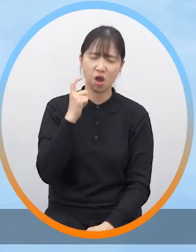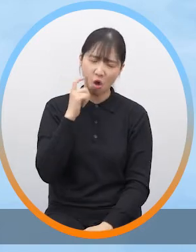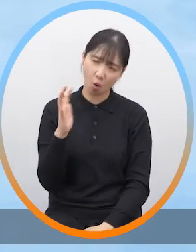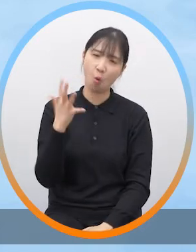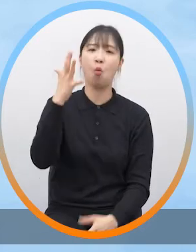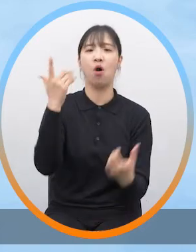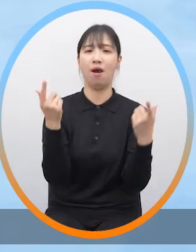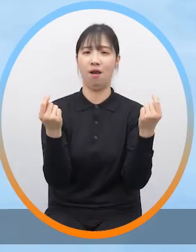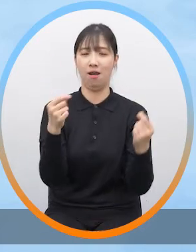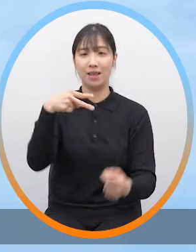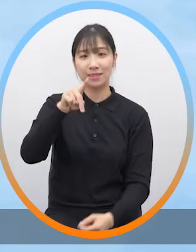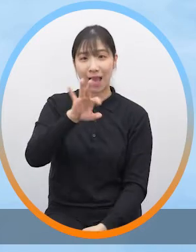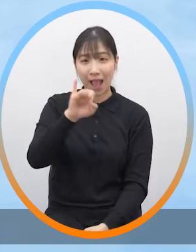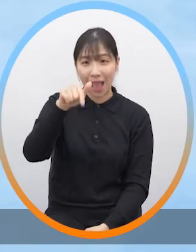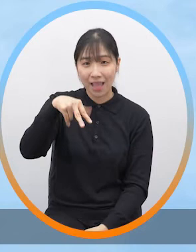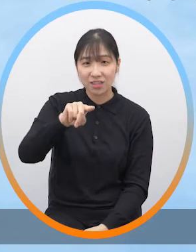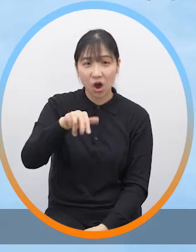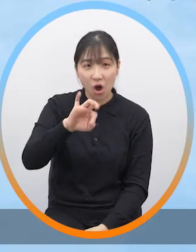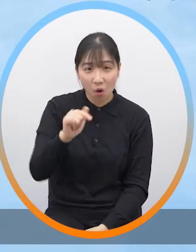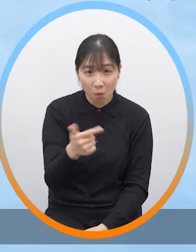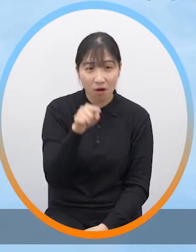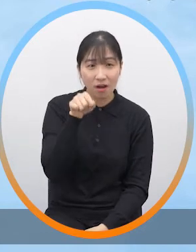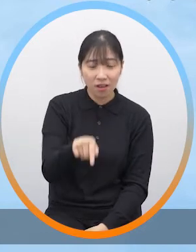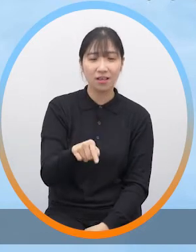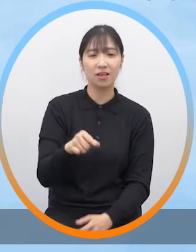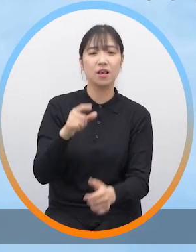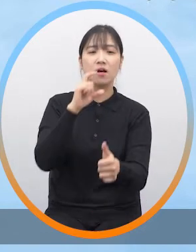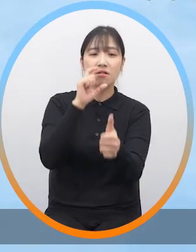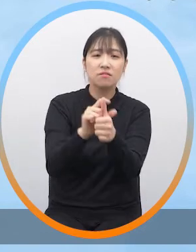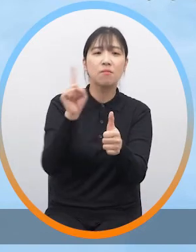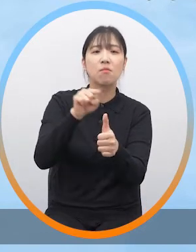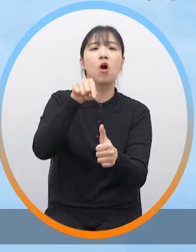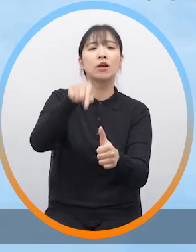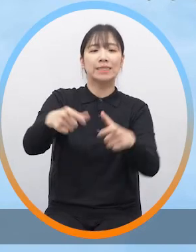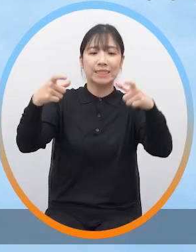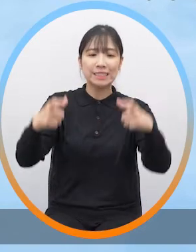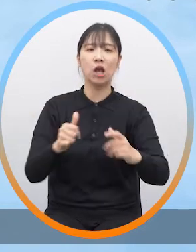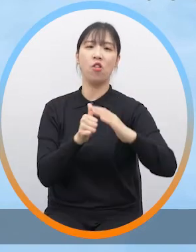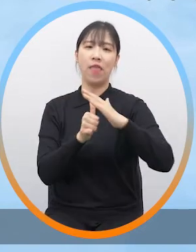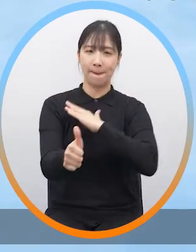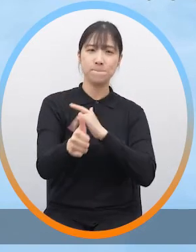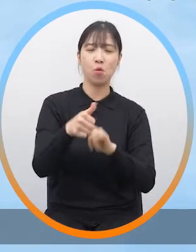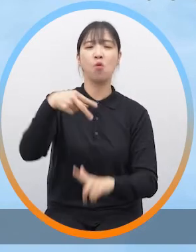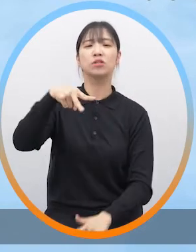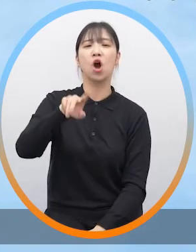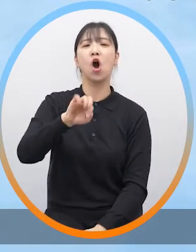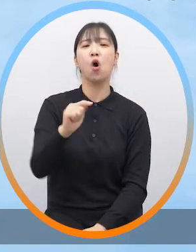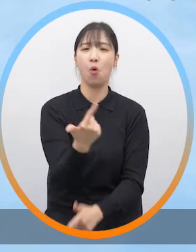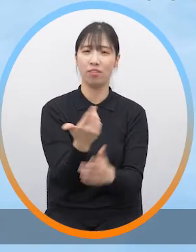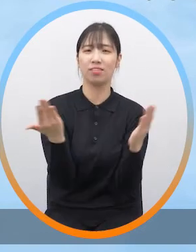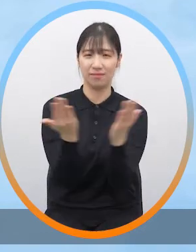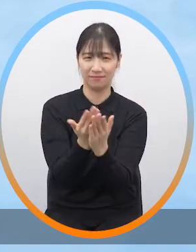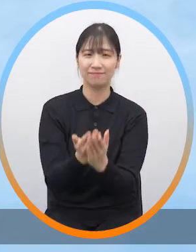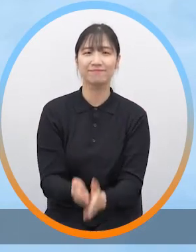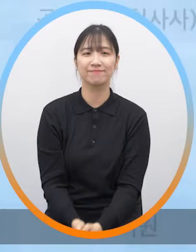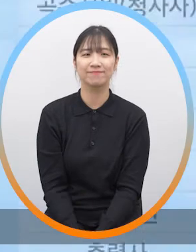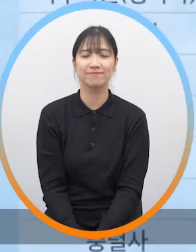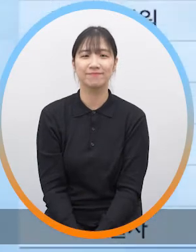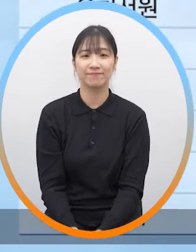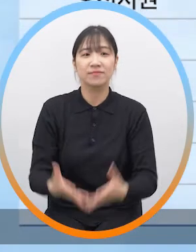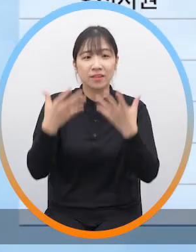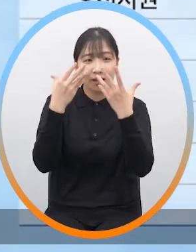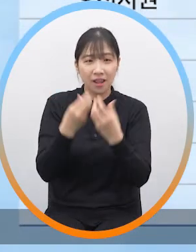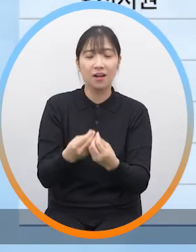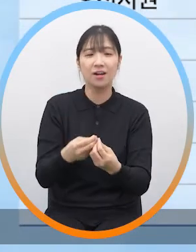있고, 사획서원이 되었다는 것은 그 지역의 대표적인 서원이라는 의미가 되기도 합니다. 예를